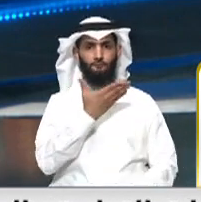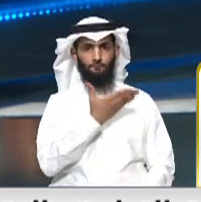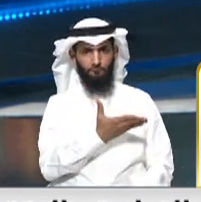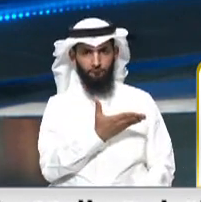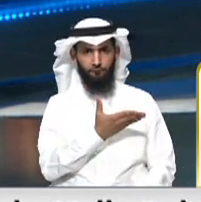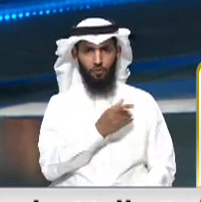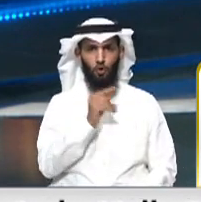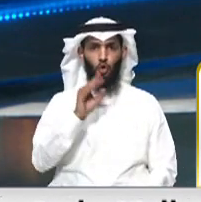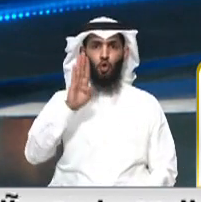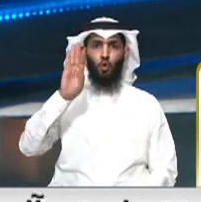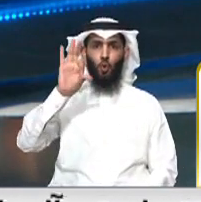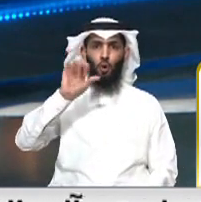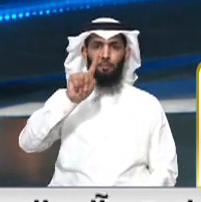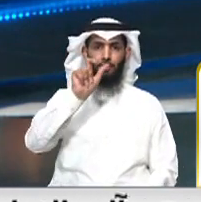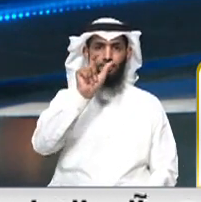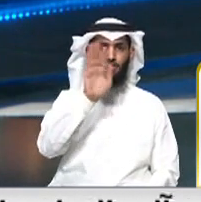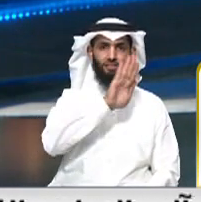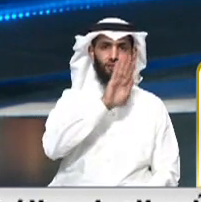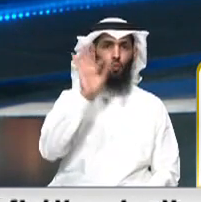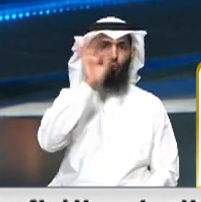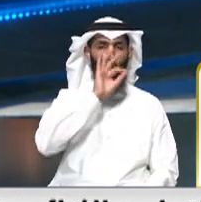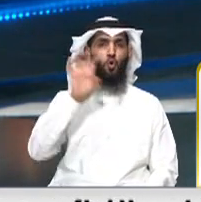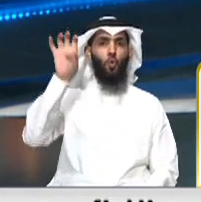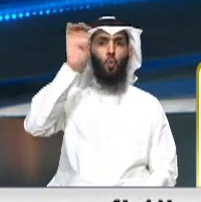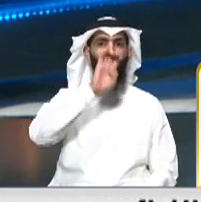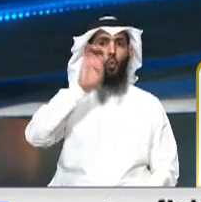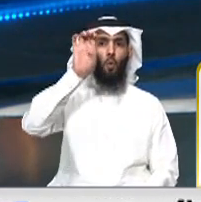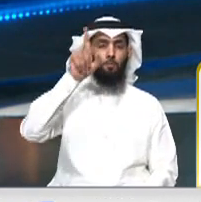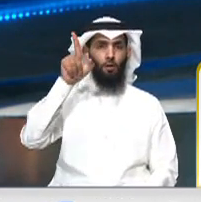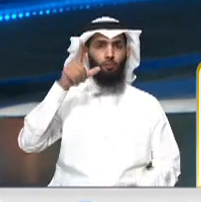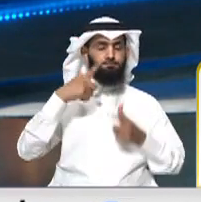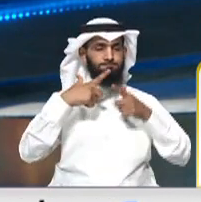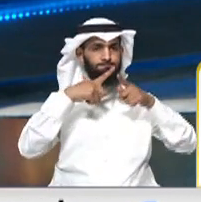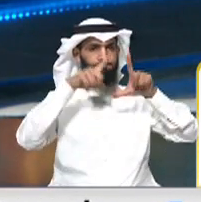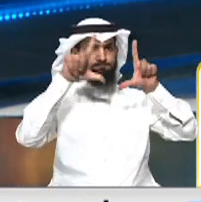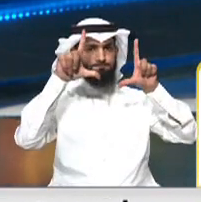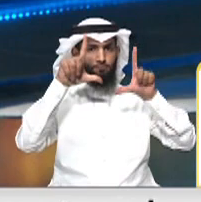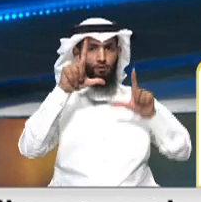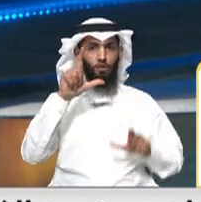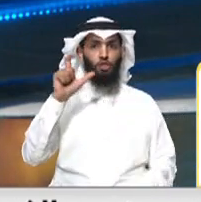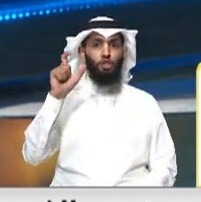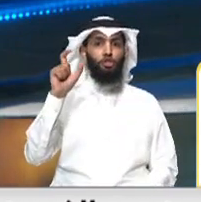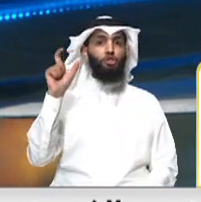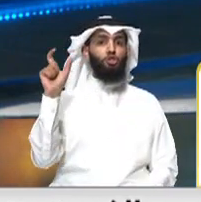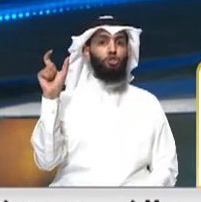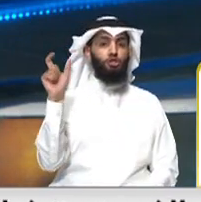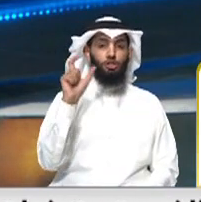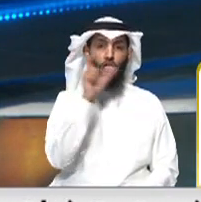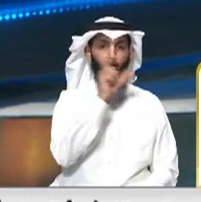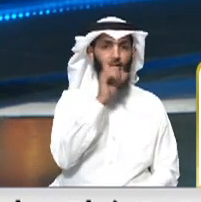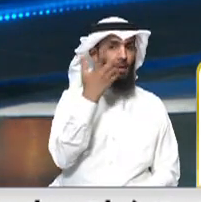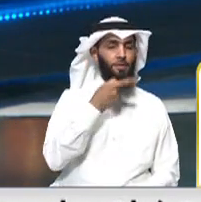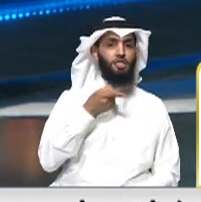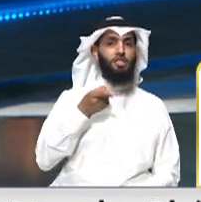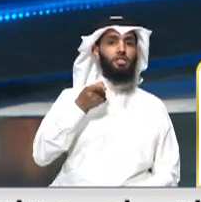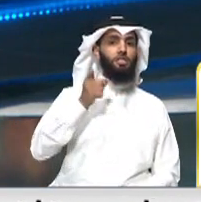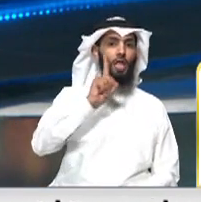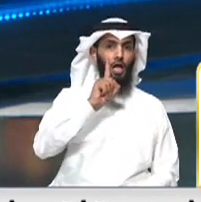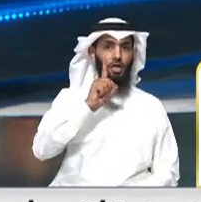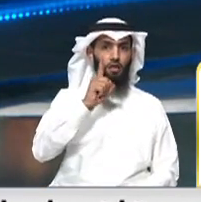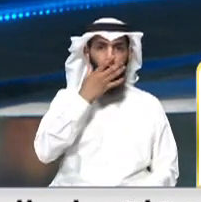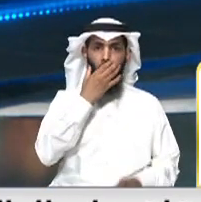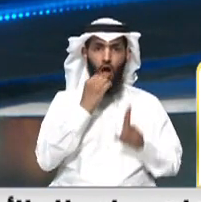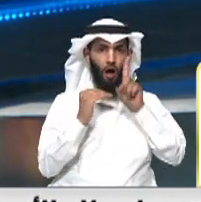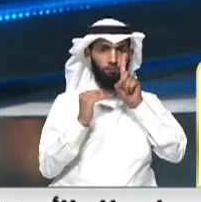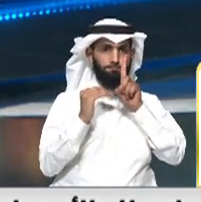كوبرنيكوس الاوروبي وشهد العالم 11 شهرا متتاليا من درجات الحراره العالميه